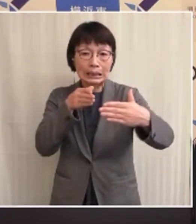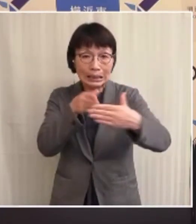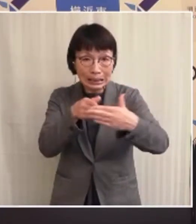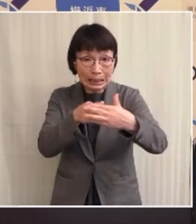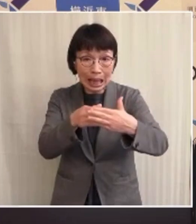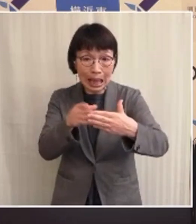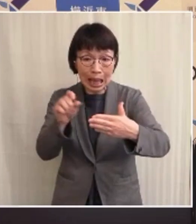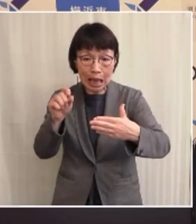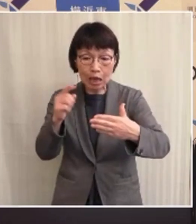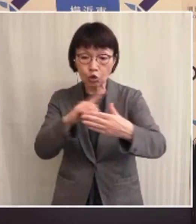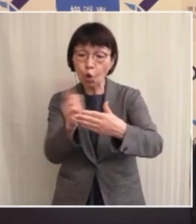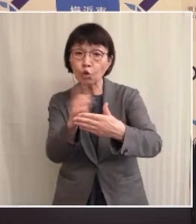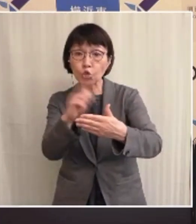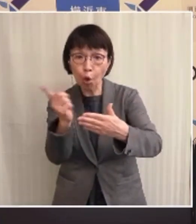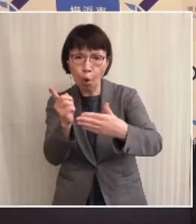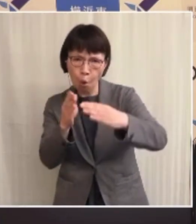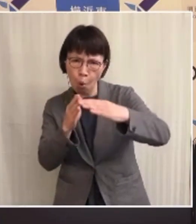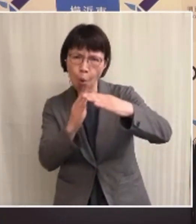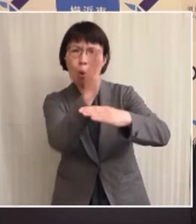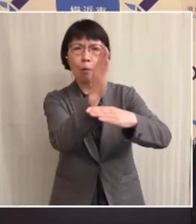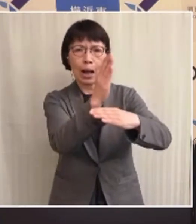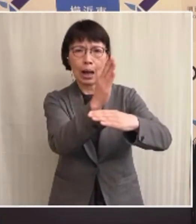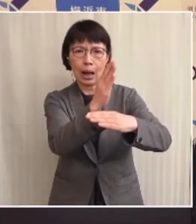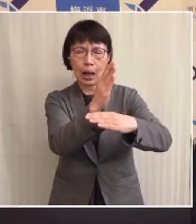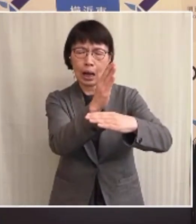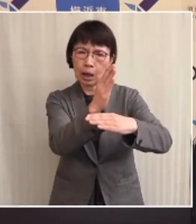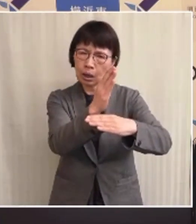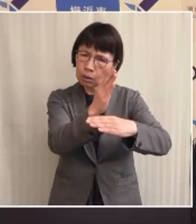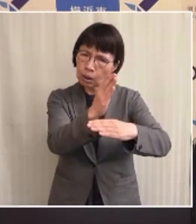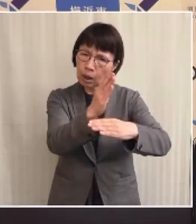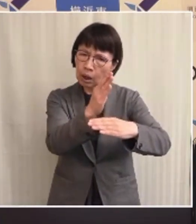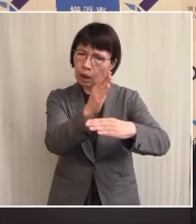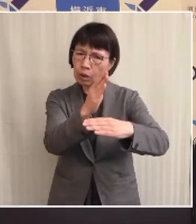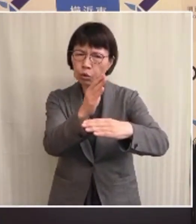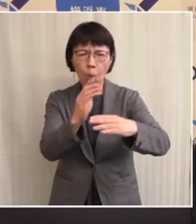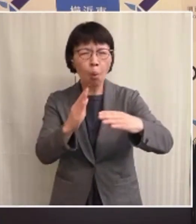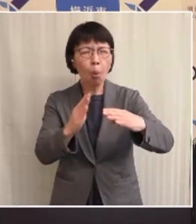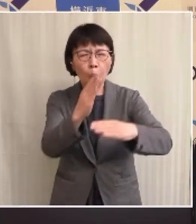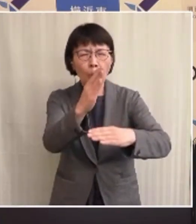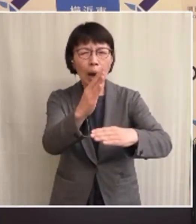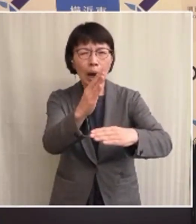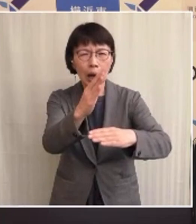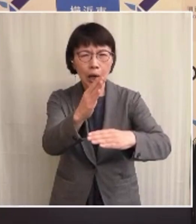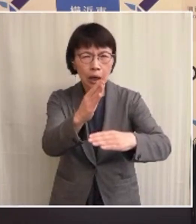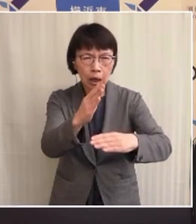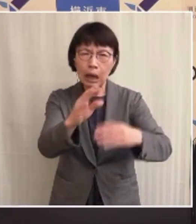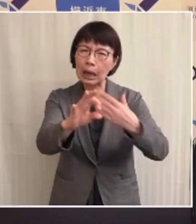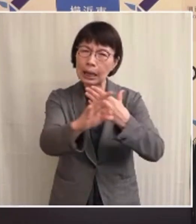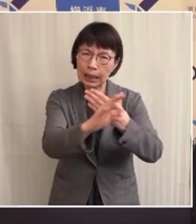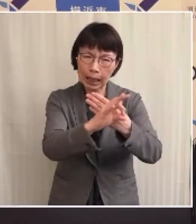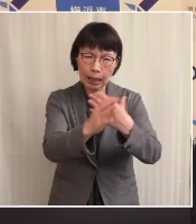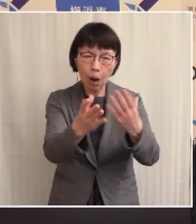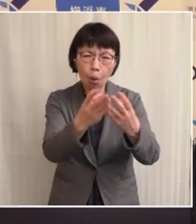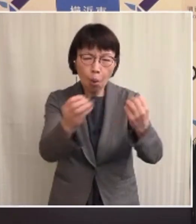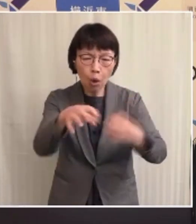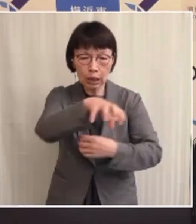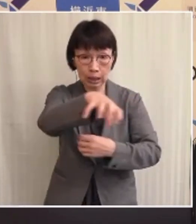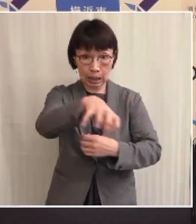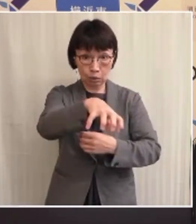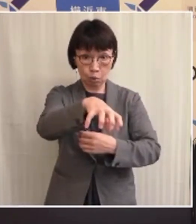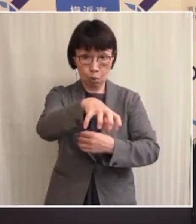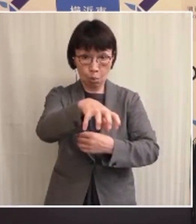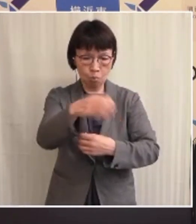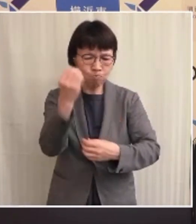していると、かなり超過している事例が多い っていう箇所も確認でき